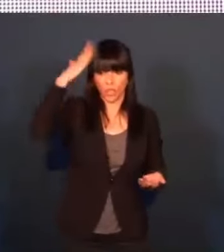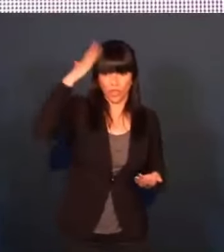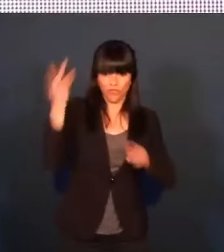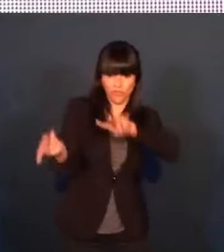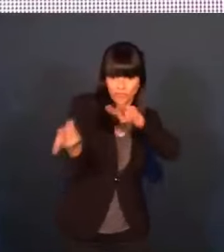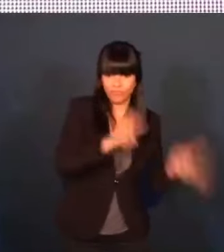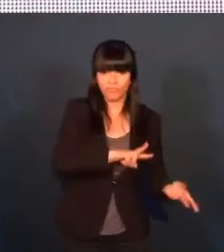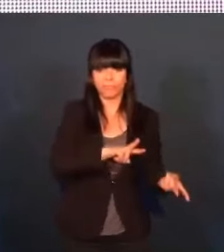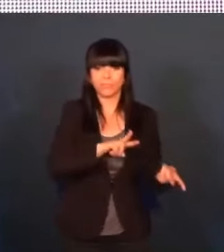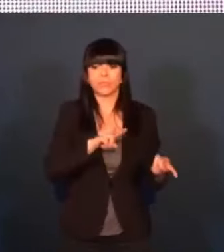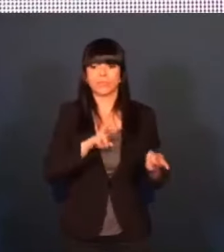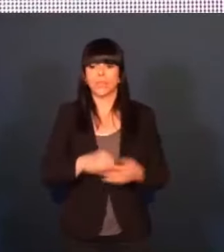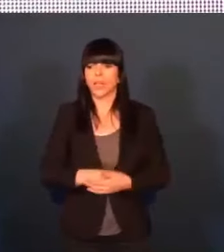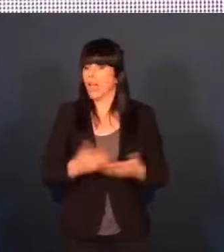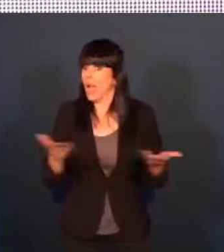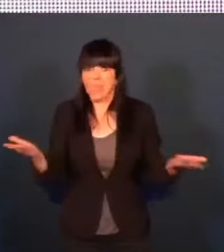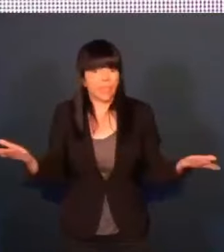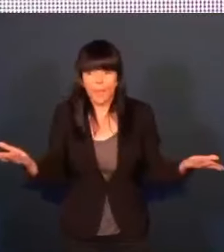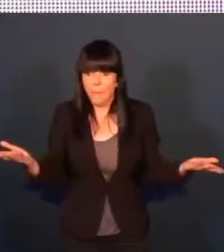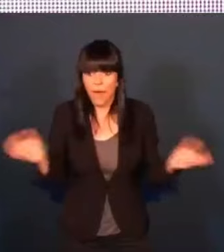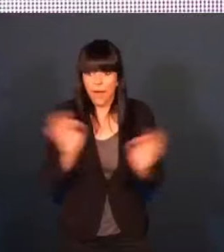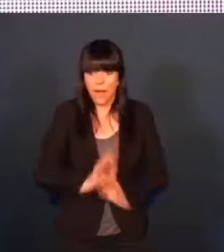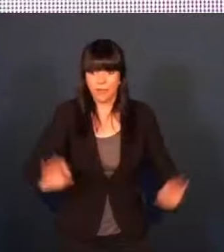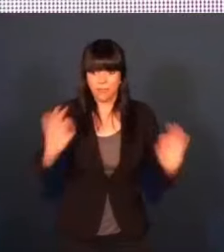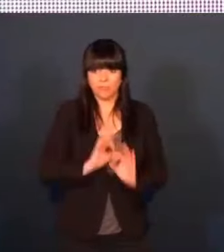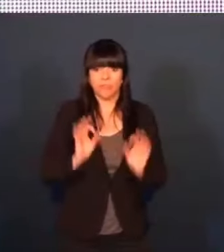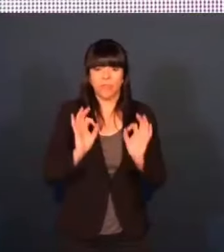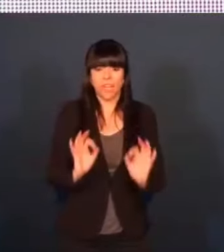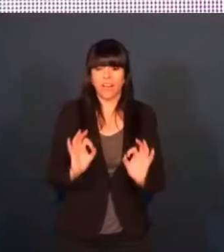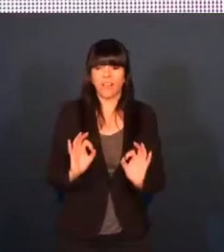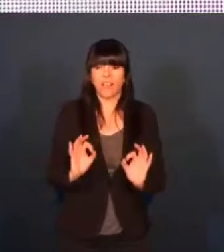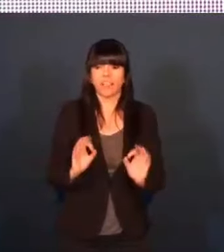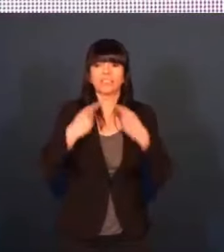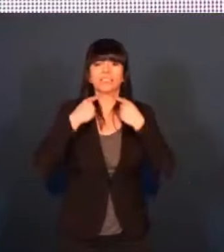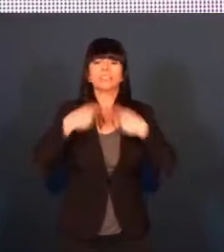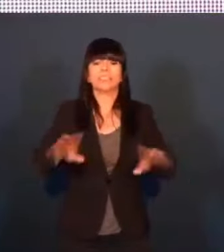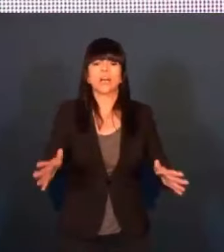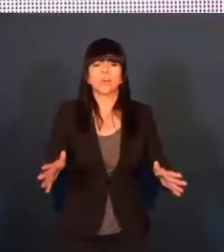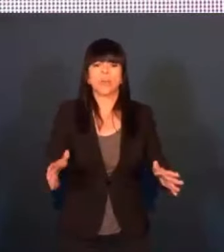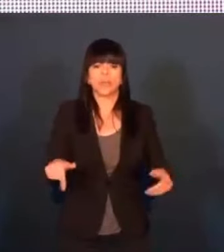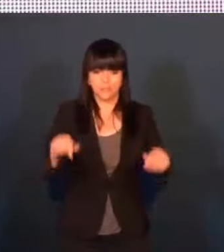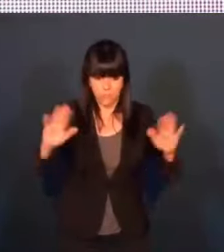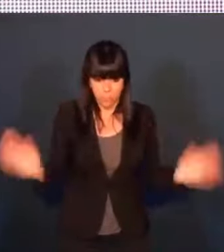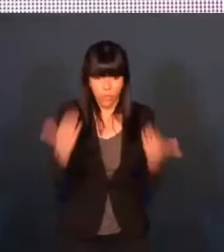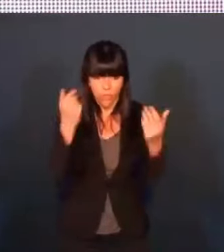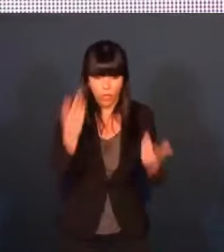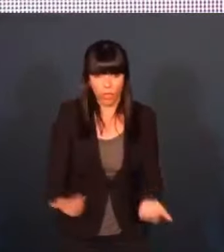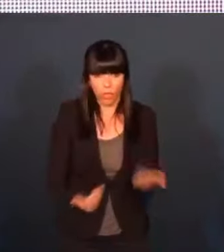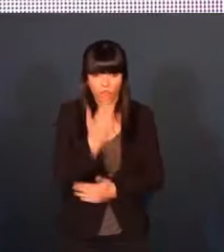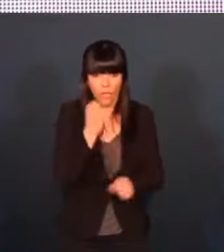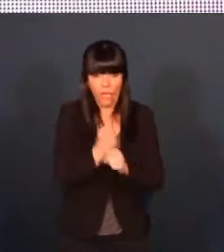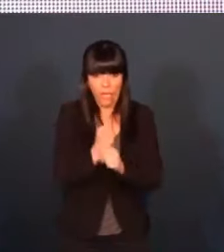правителство, тези пари щяха да бъдат безвъзвратно изгубени. Започна реалната работа по 7 и 8 блок на